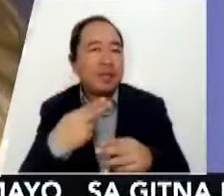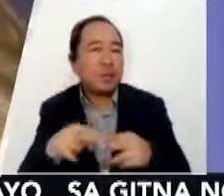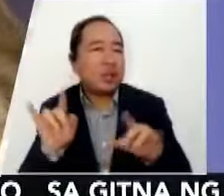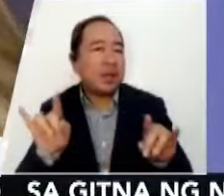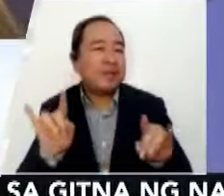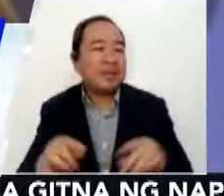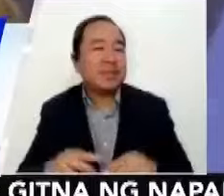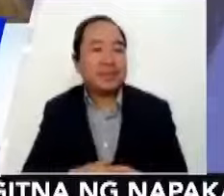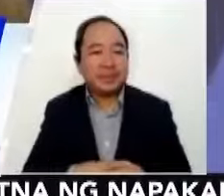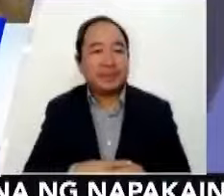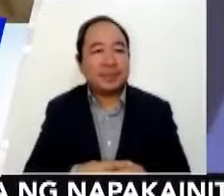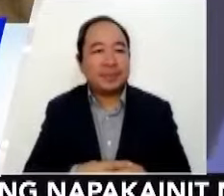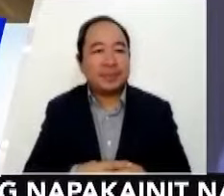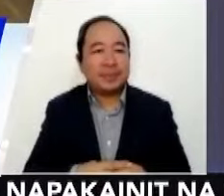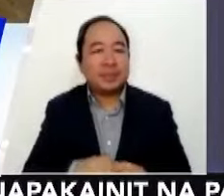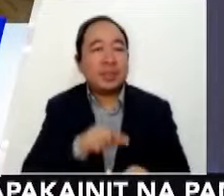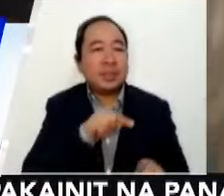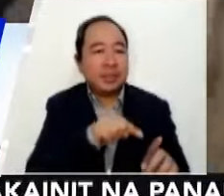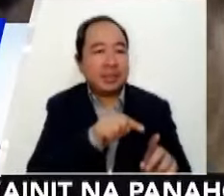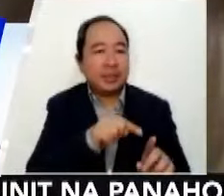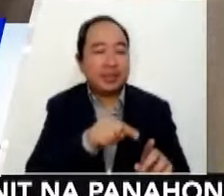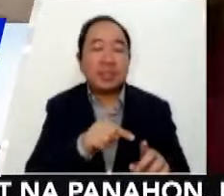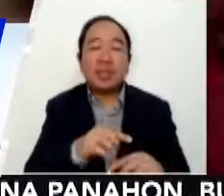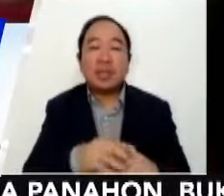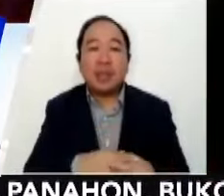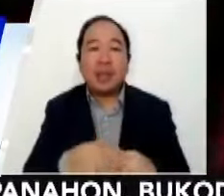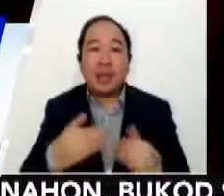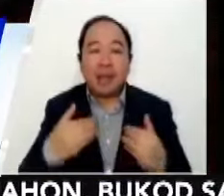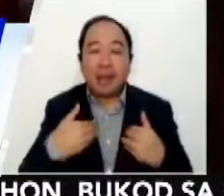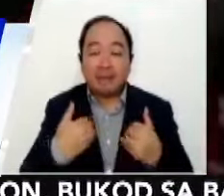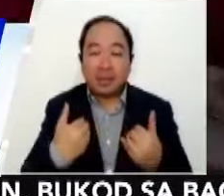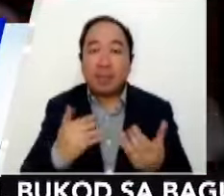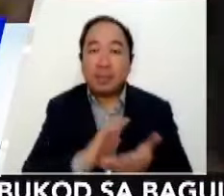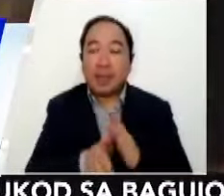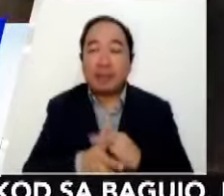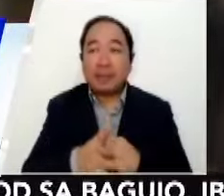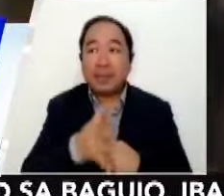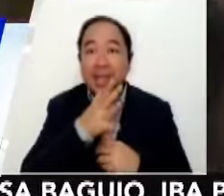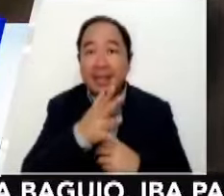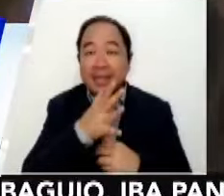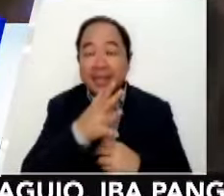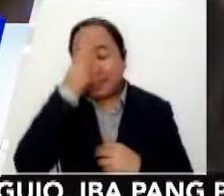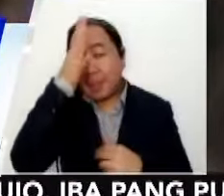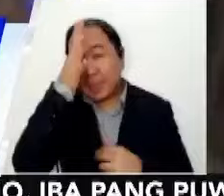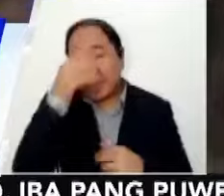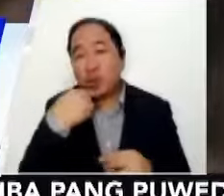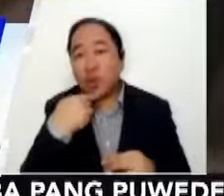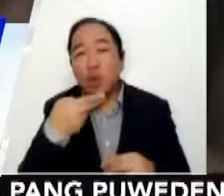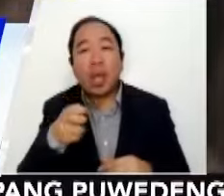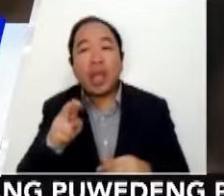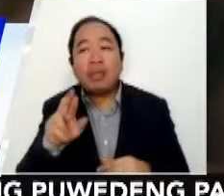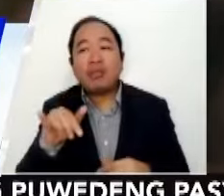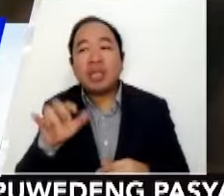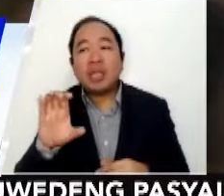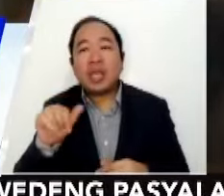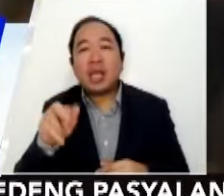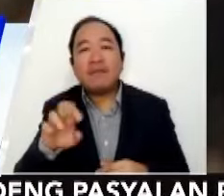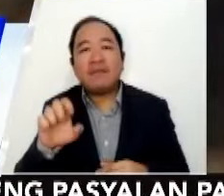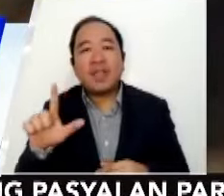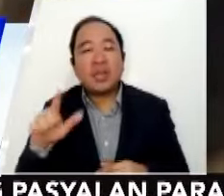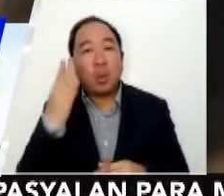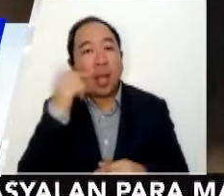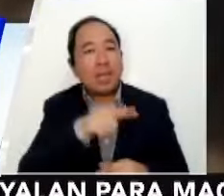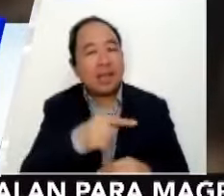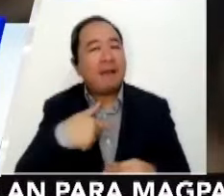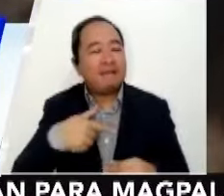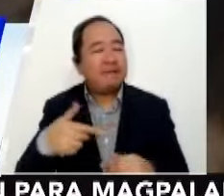The Man of Steel is officially a daddy! Yan ay matapos i-anunsyo ni Henry Cavill na buntis na ang kanyang girlfriend na si